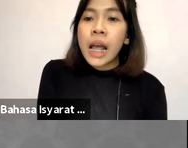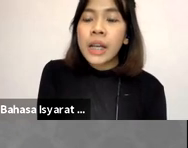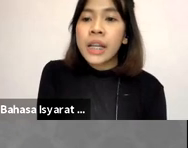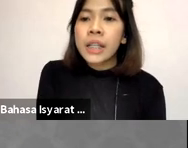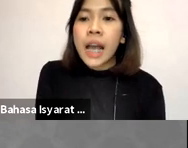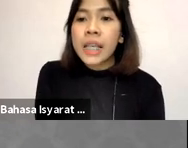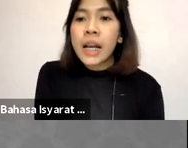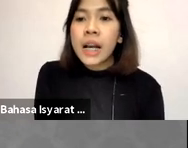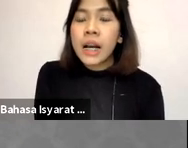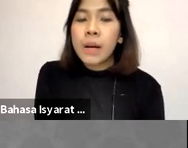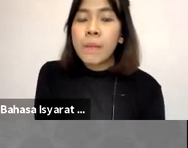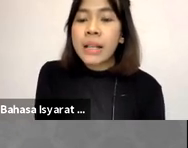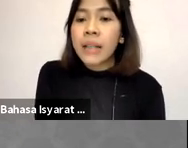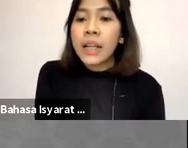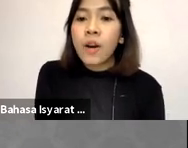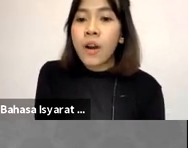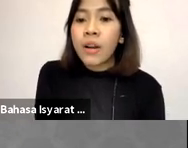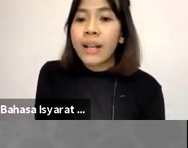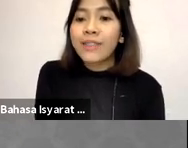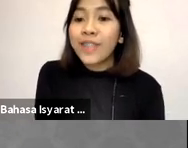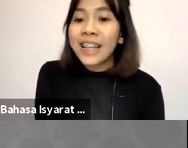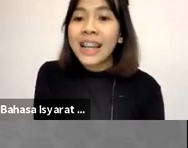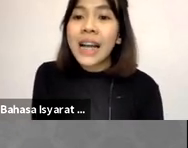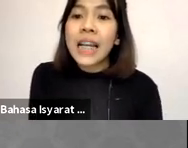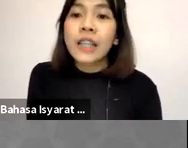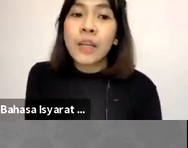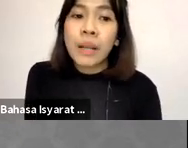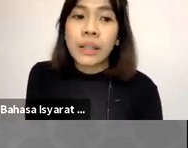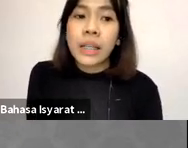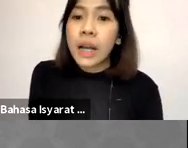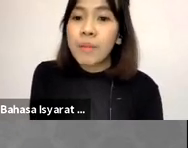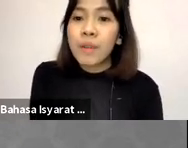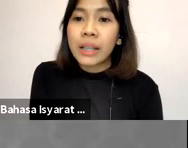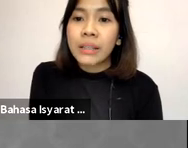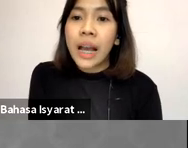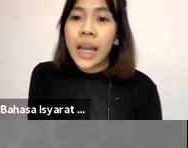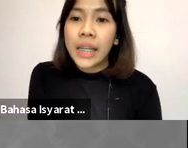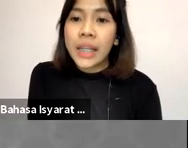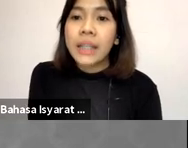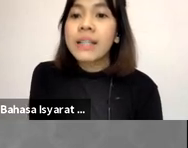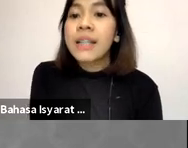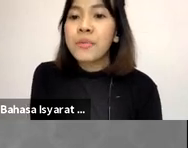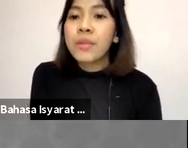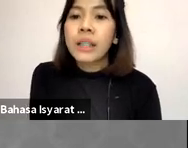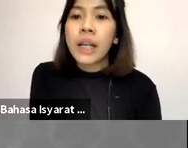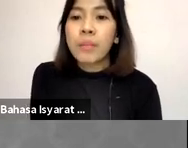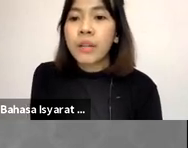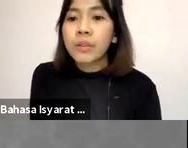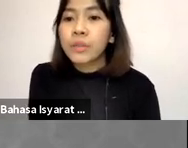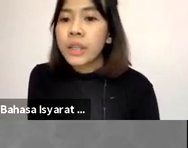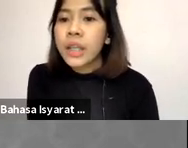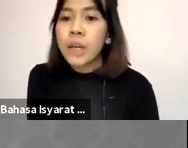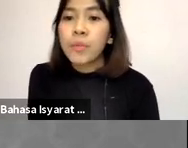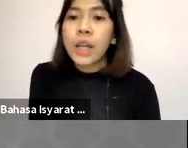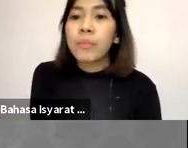dari ini tidak hanya banyak sekali orang-orang pulih dan dengar yang terlibat ketika membuat skkni dan juga saling